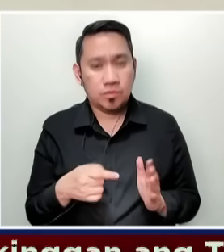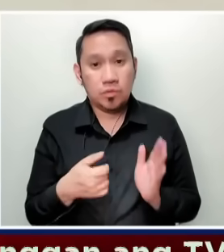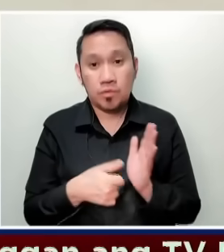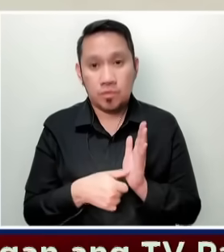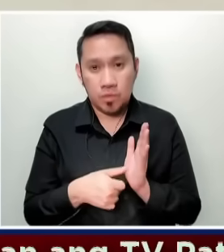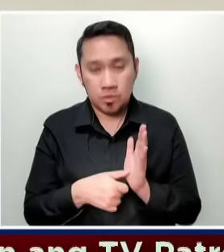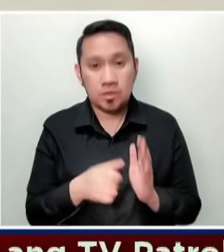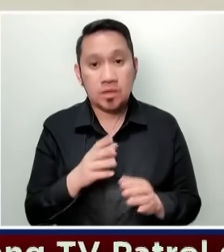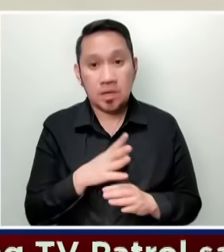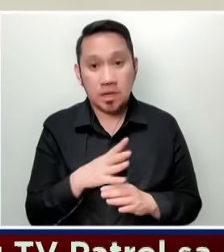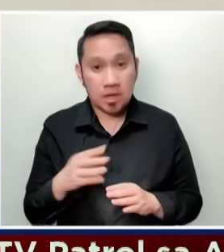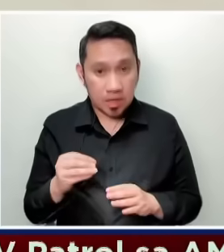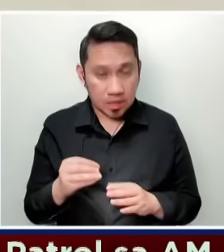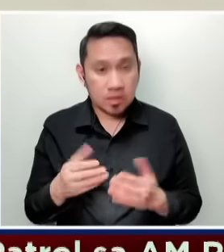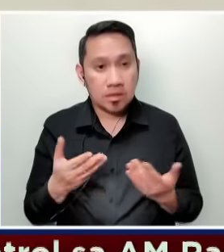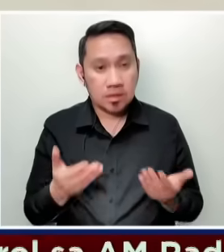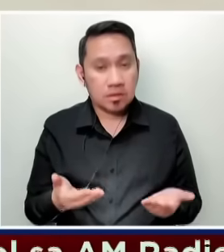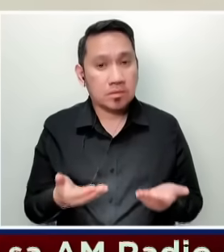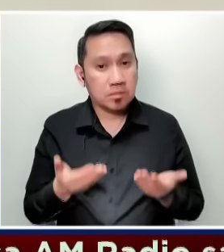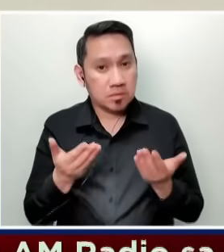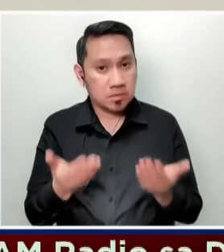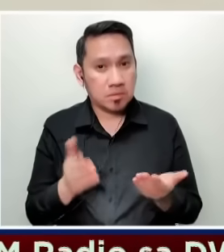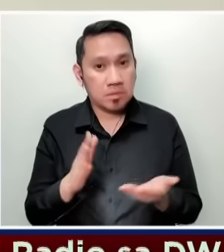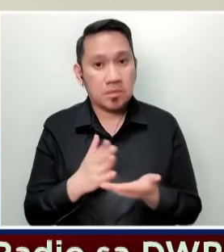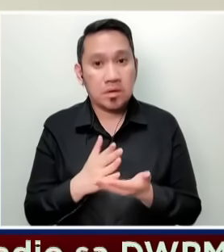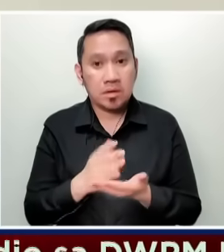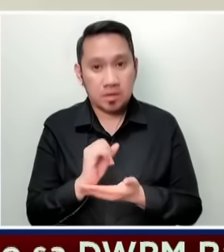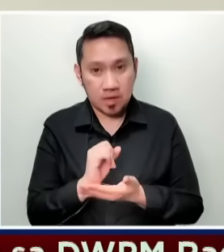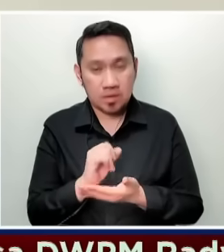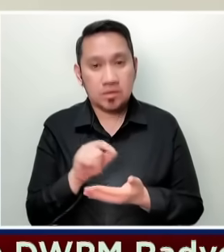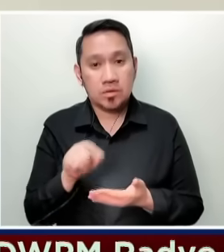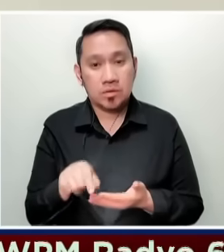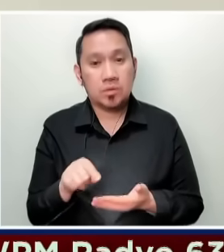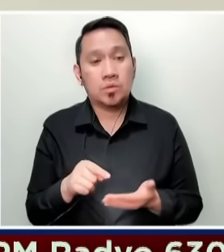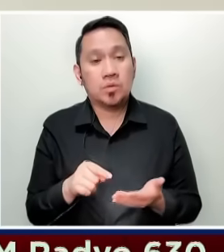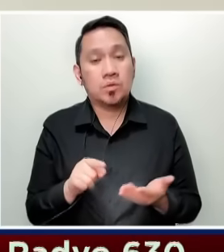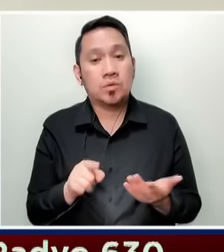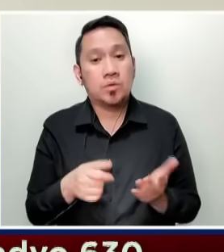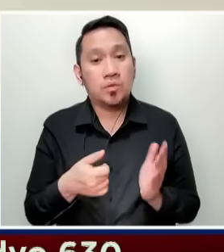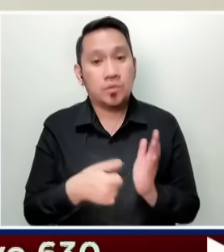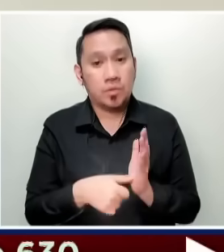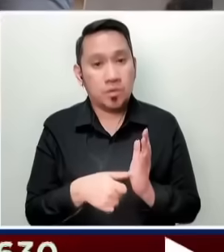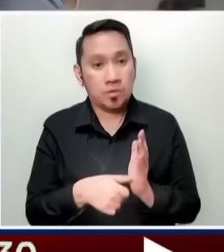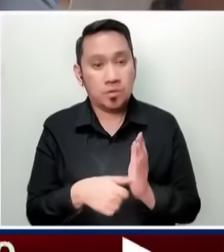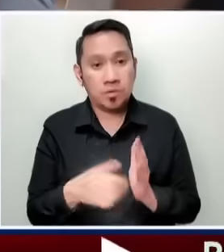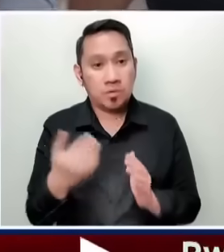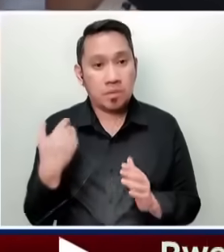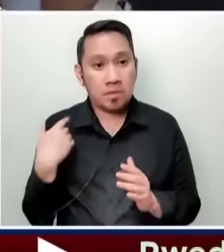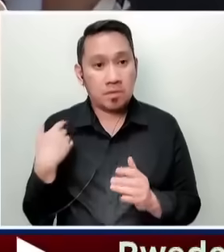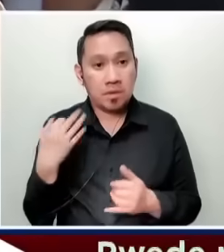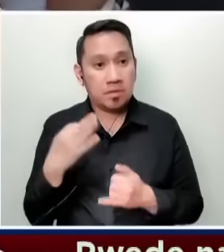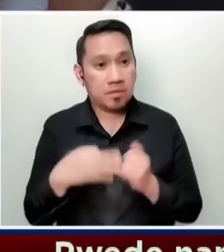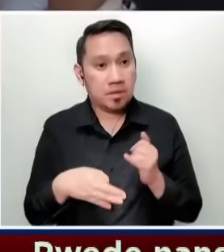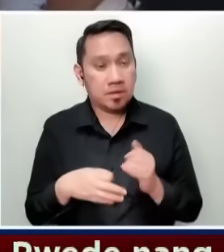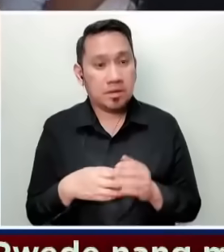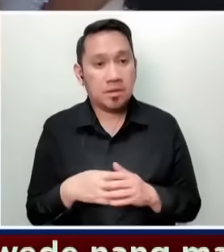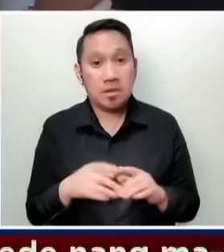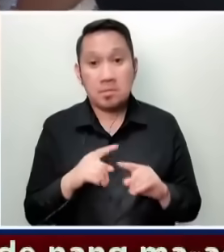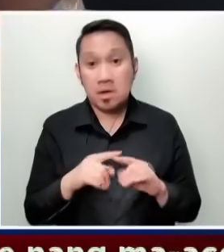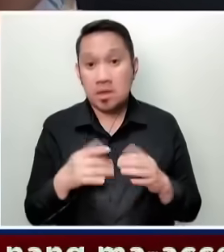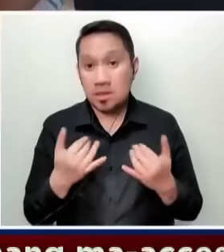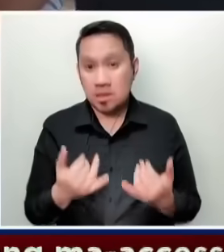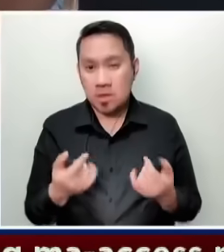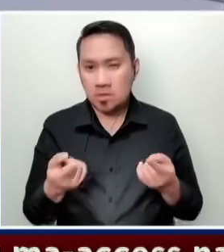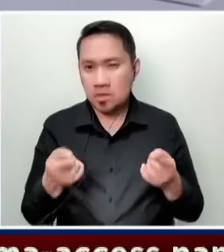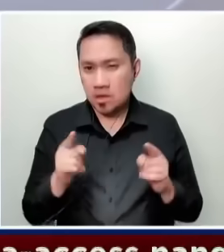at therefore po talagang nandun sa kanila ang karapatang tumakbo. Hindi pa naman po sila convicted with finality. Dahil ngayon lang nangyari